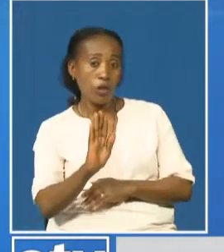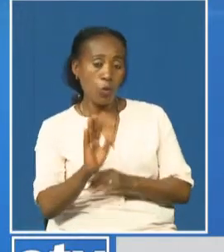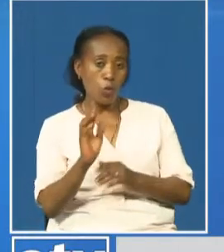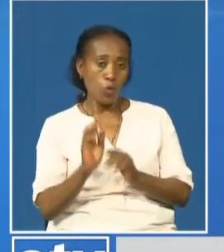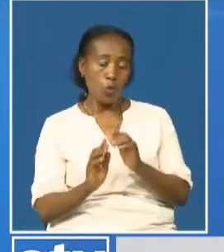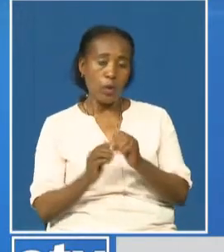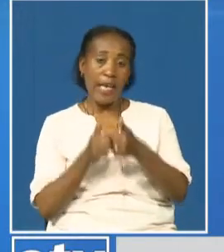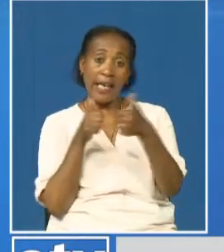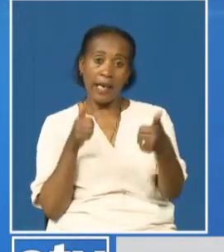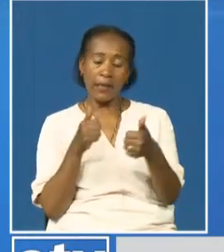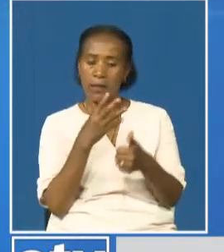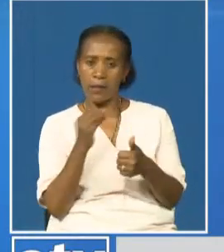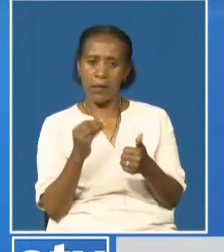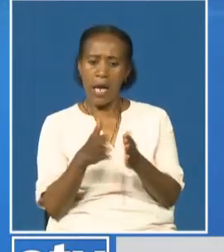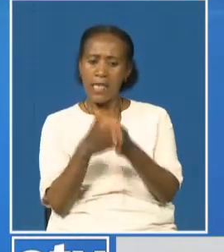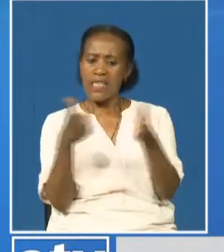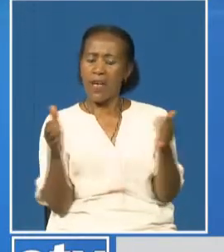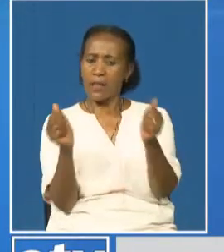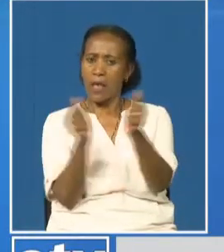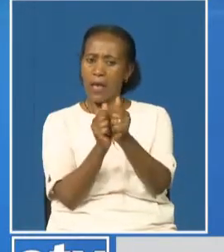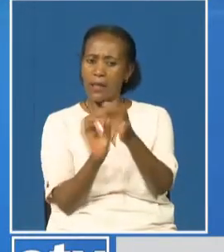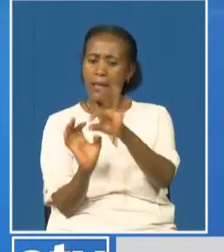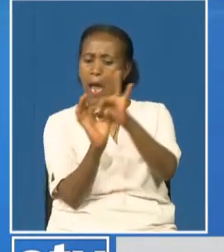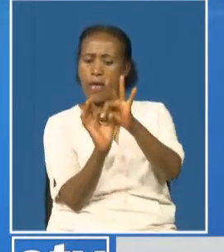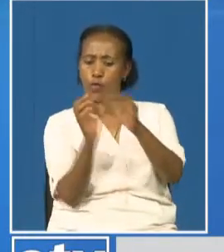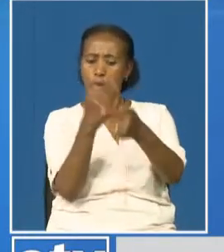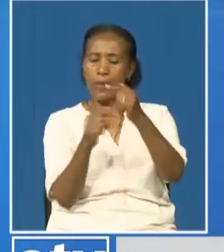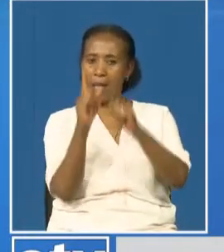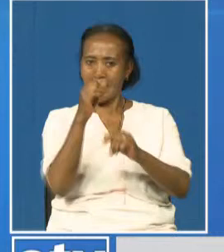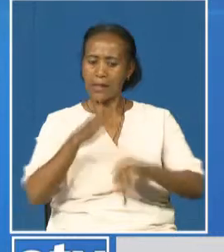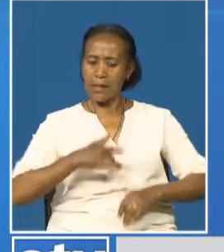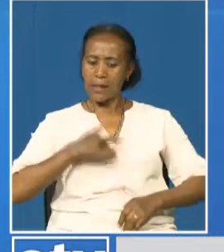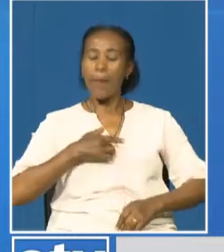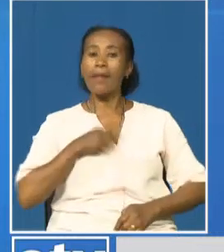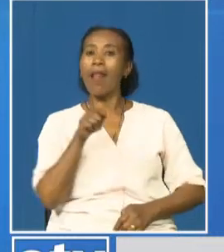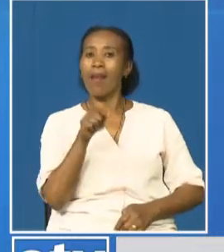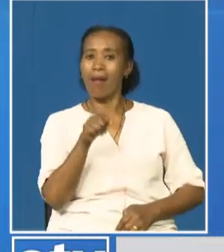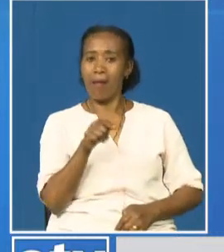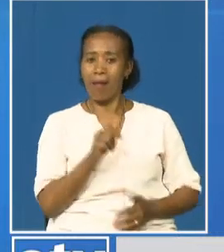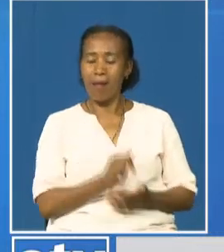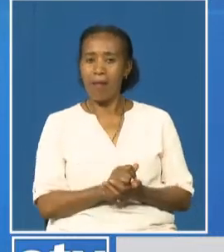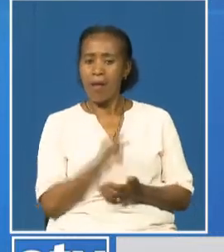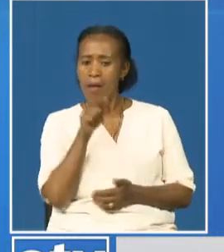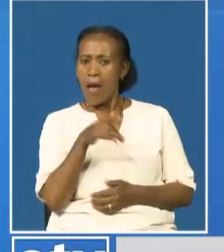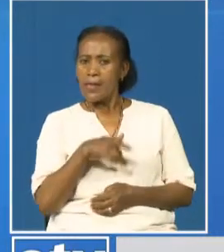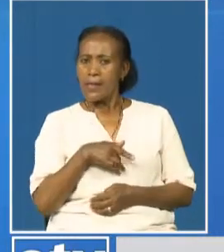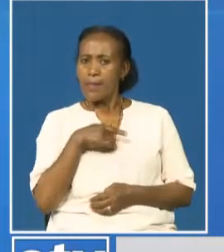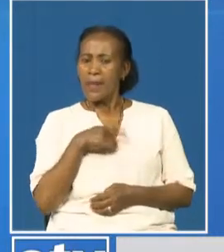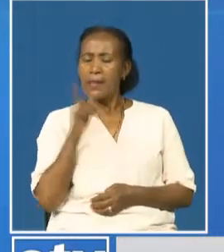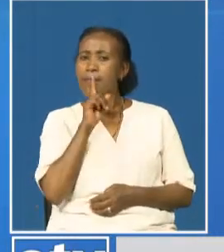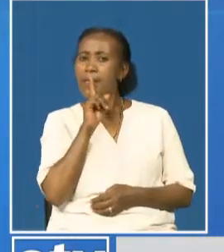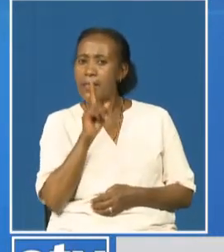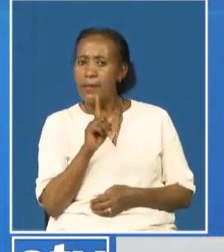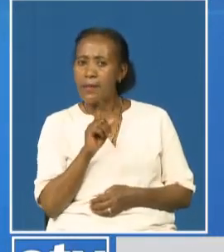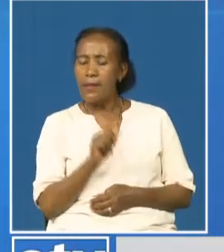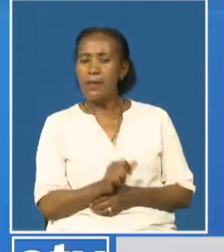ልቀት እና ስፋት ጋር ተያይዞ የሚመጣ አንድ ስሜት አለ ያ ስሜት